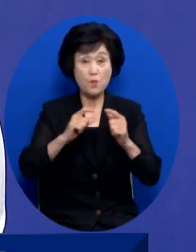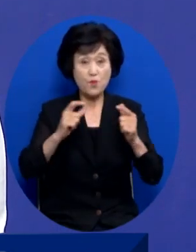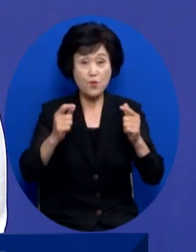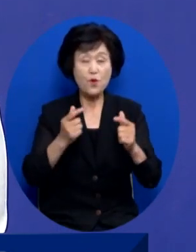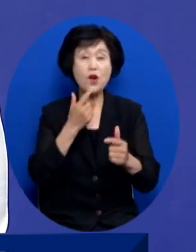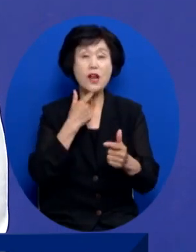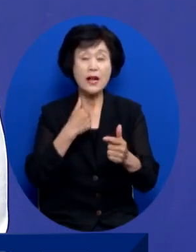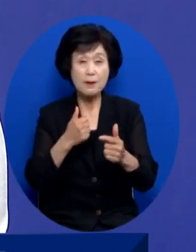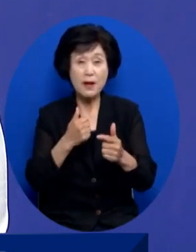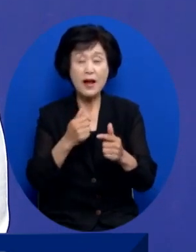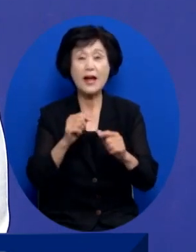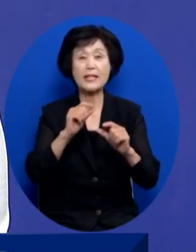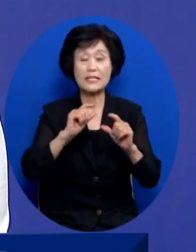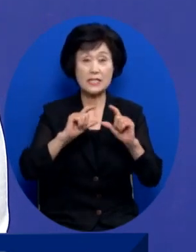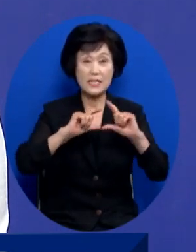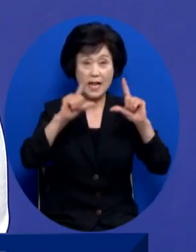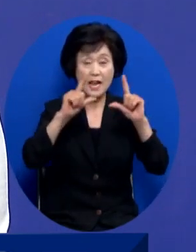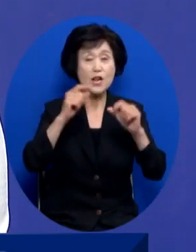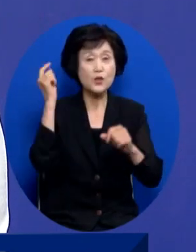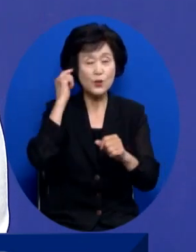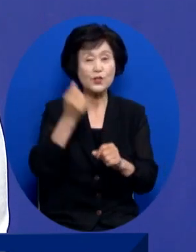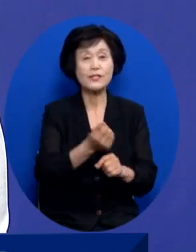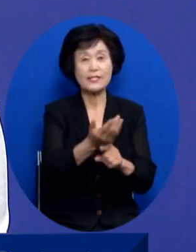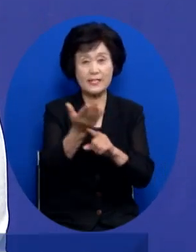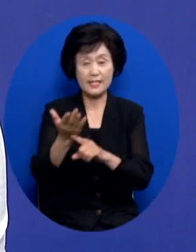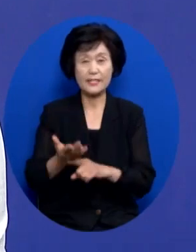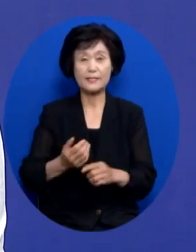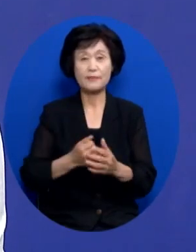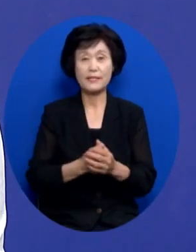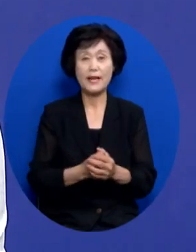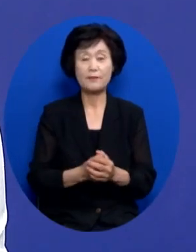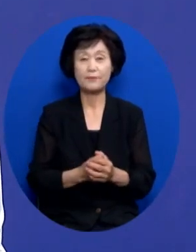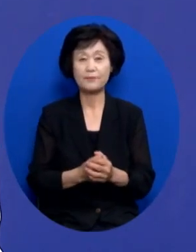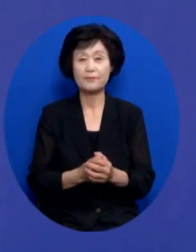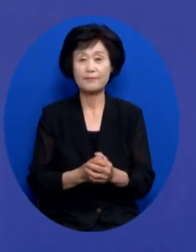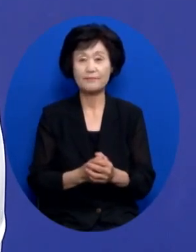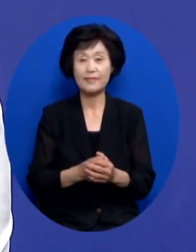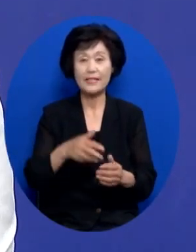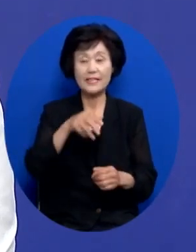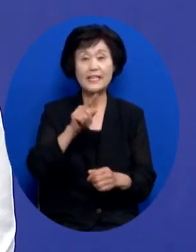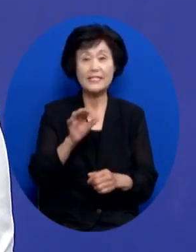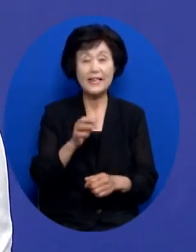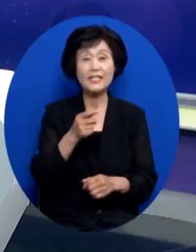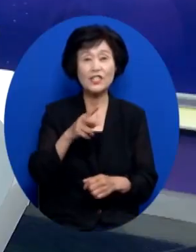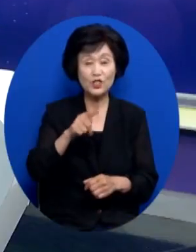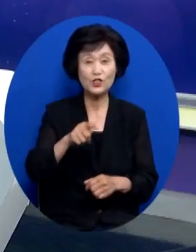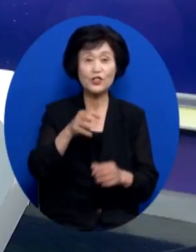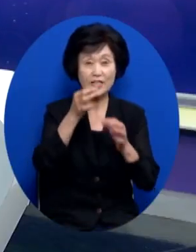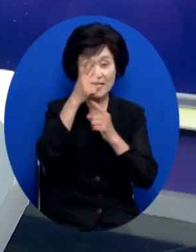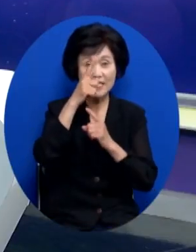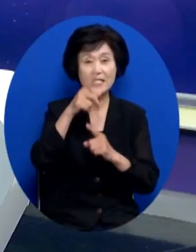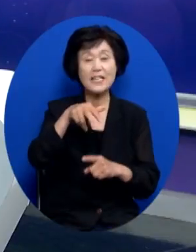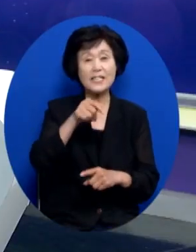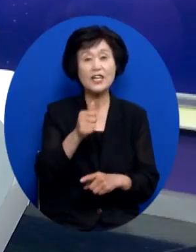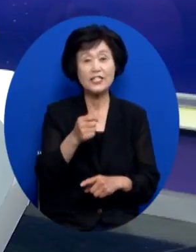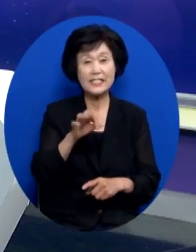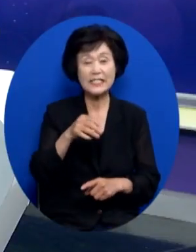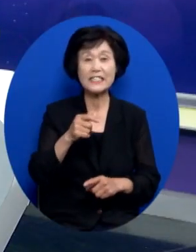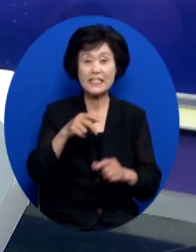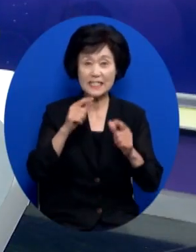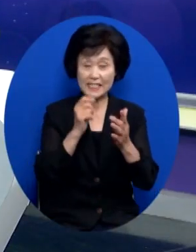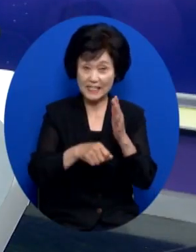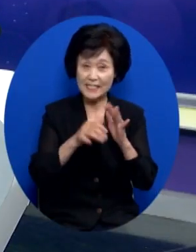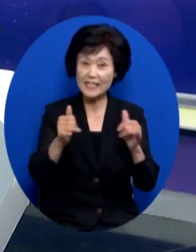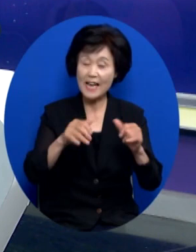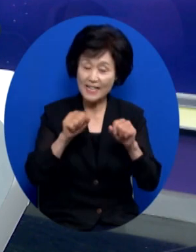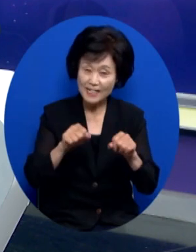하는데요. 자세한 이야기는 스튜디오에 나와 있는 취재 기자들과 나눠보겠습니다. 장현수 기자, 이현수 기자, 안녕하세요. 네. 먼저